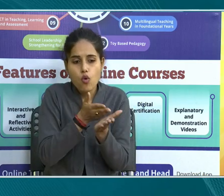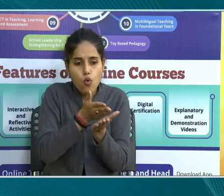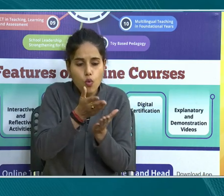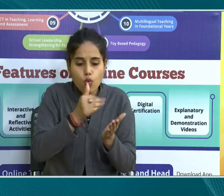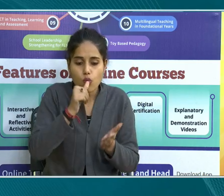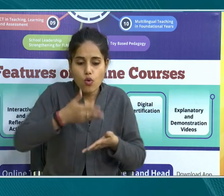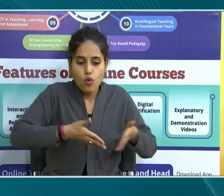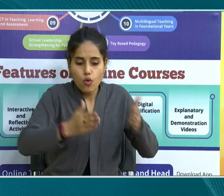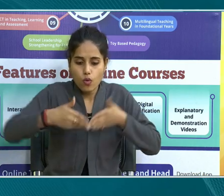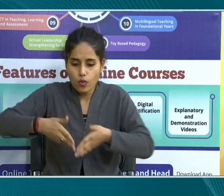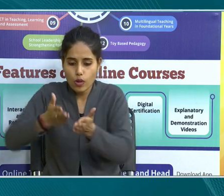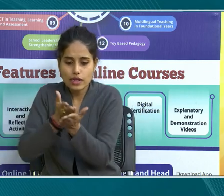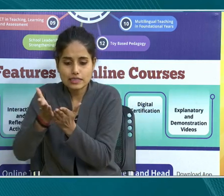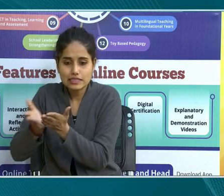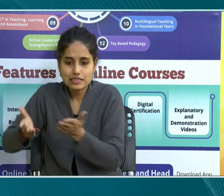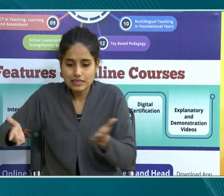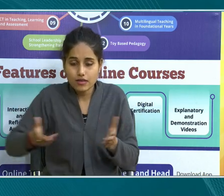अभी मैंने